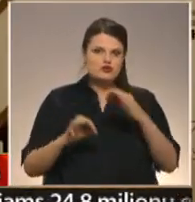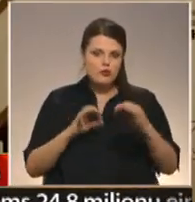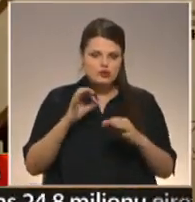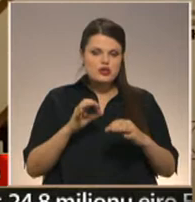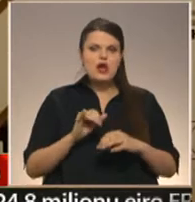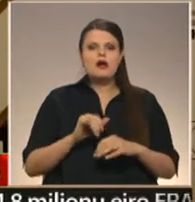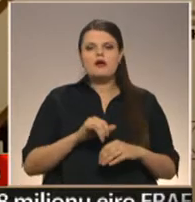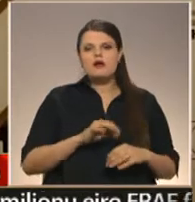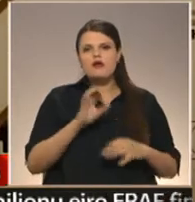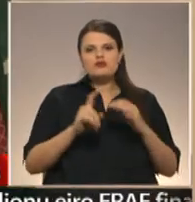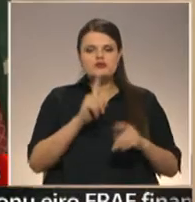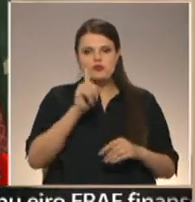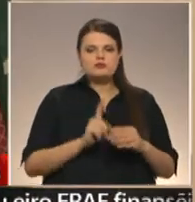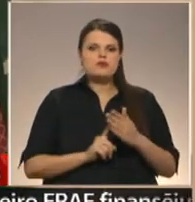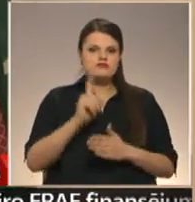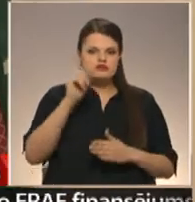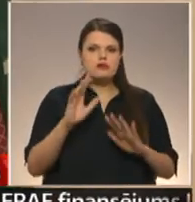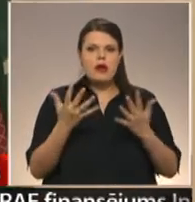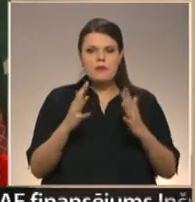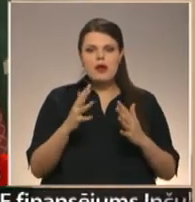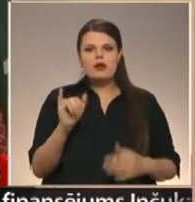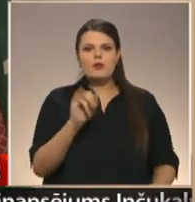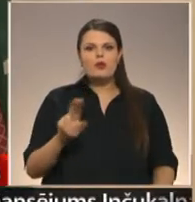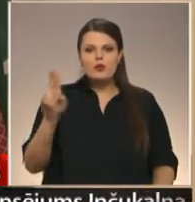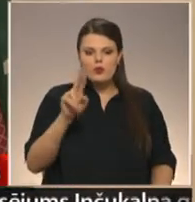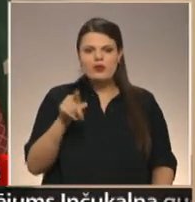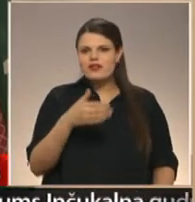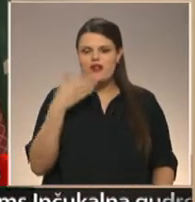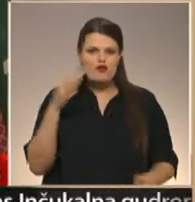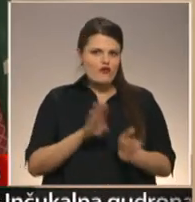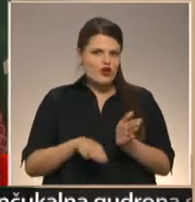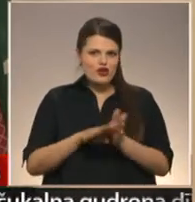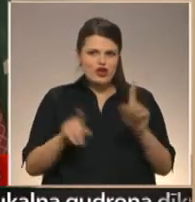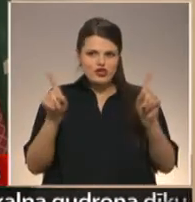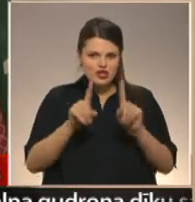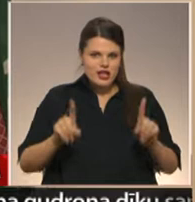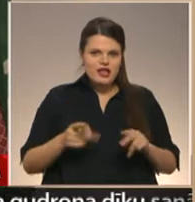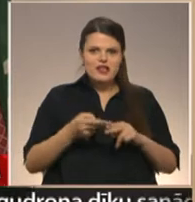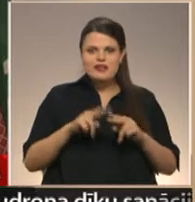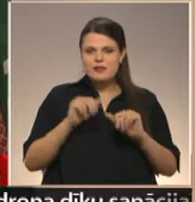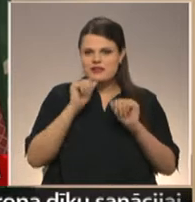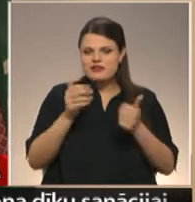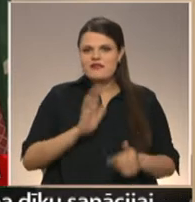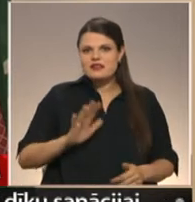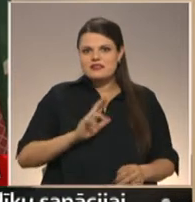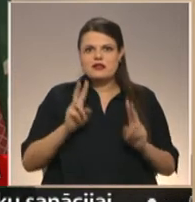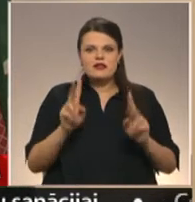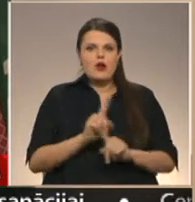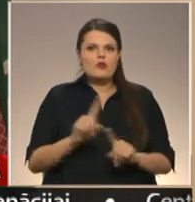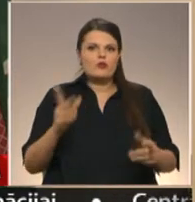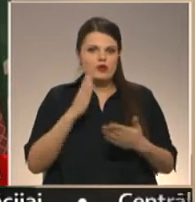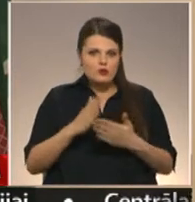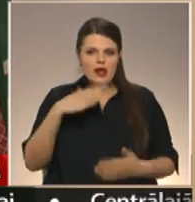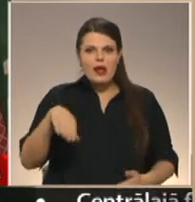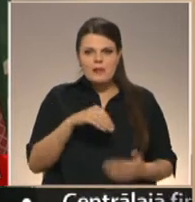Lidojums varētu notikt ne vēlāk kā jūnijā. Satelīta palaišana nav tik vienkārša lieta, ja? Tāpēc arī to nevar sagaidīt, ka tas notiksies momentā. Nu, jā,